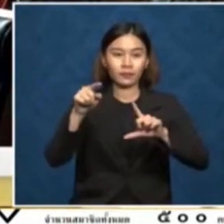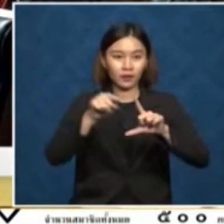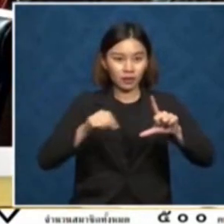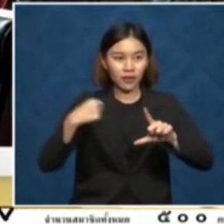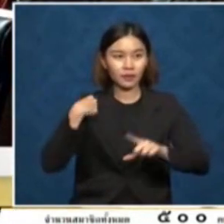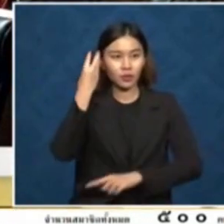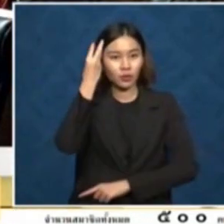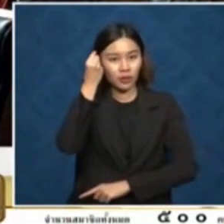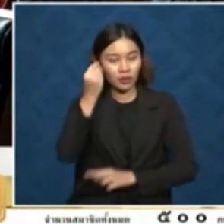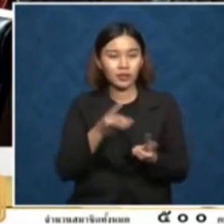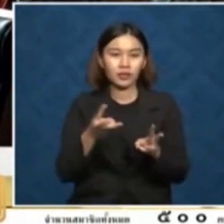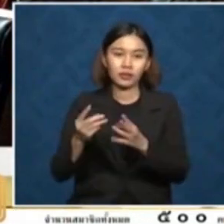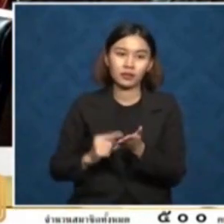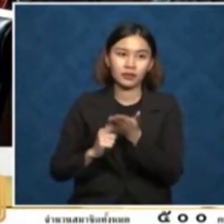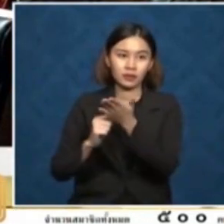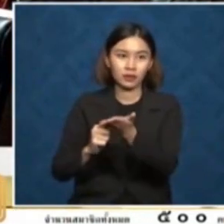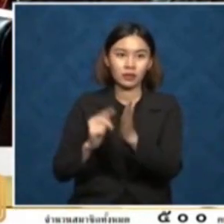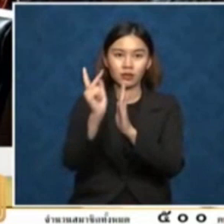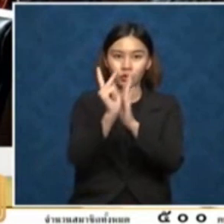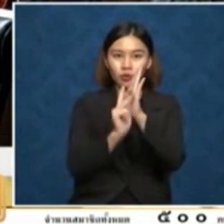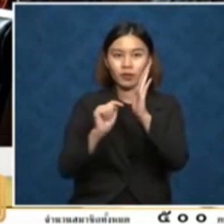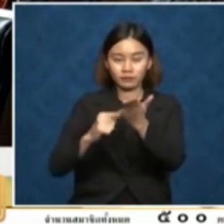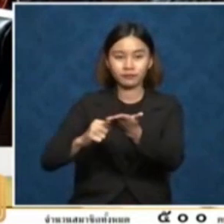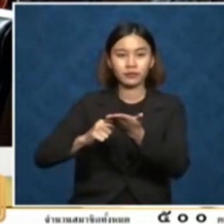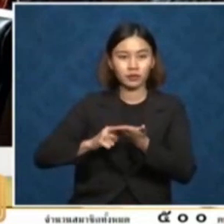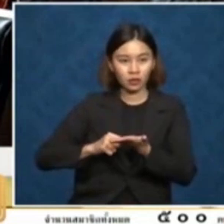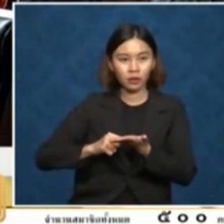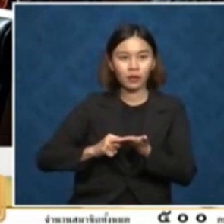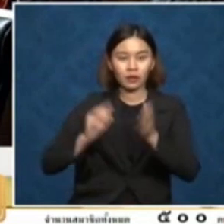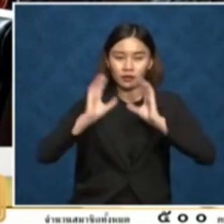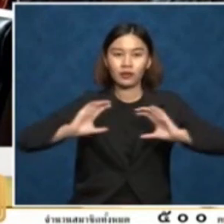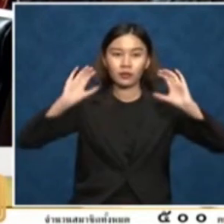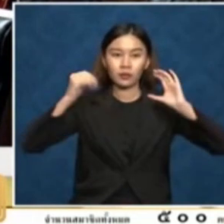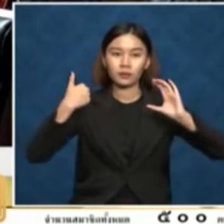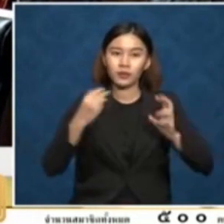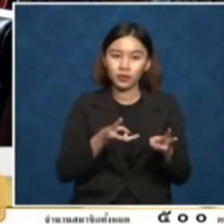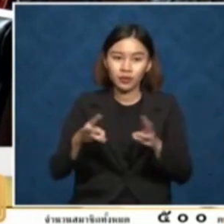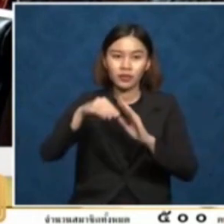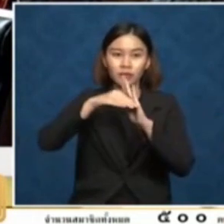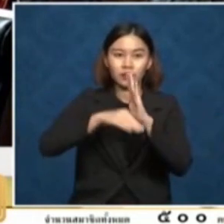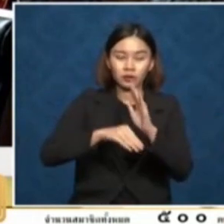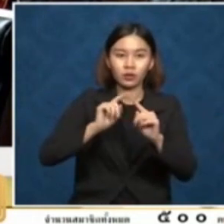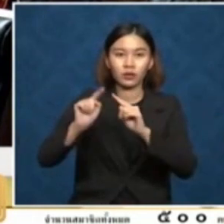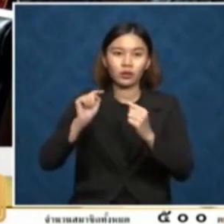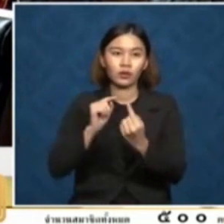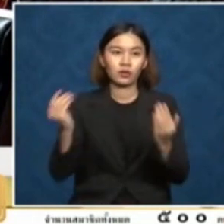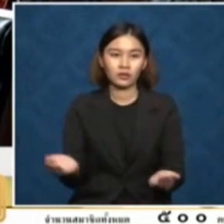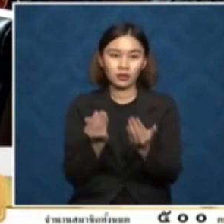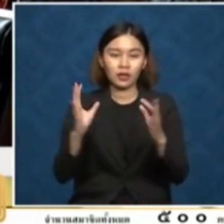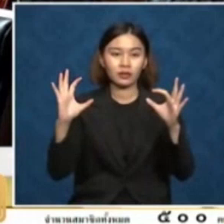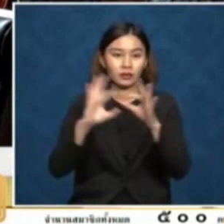มีแนวคิดในการเสนอกฎหมายฉบับนี้เข้ามาซึ่งรัฐบาลเองก็มีแนวทางในการสนับสนุน